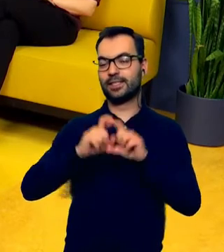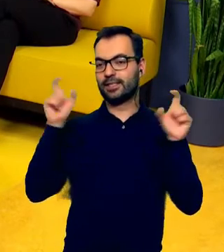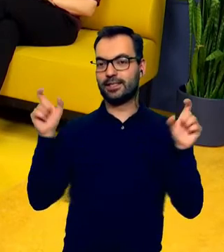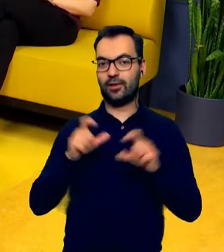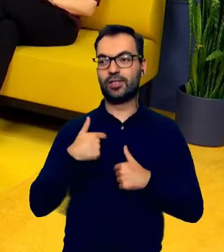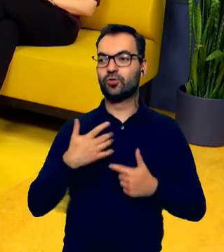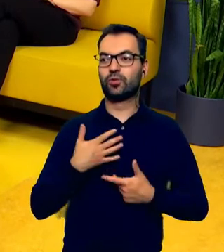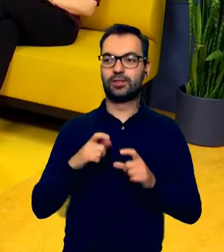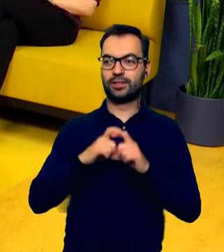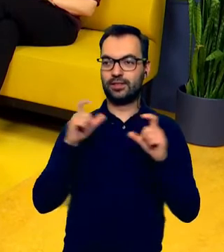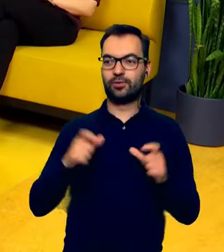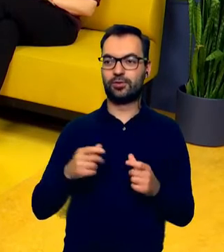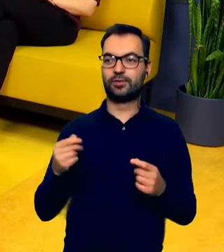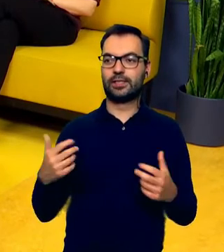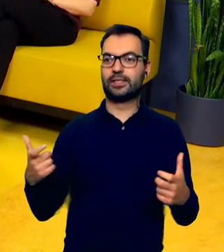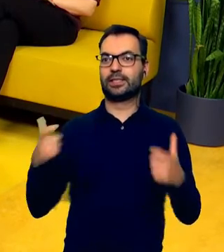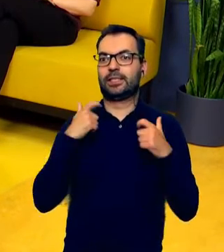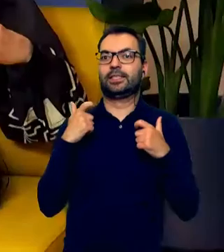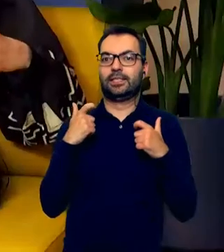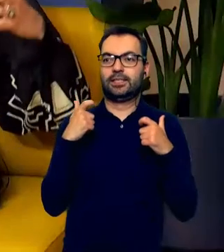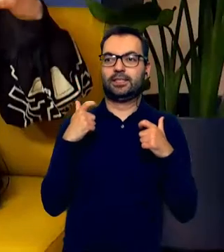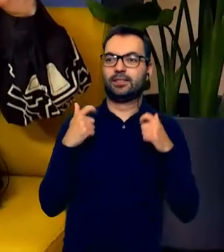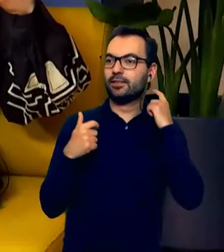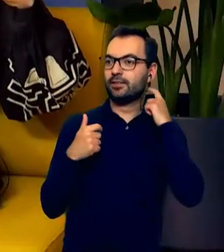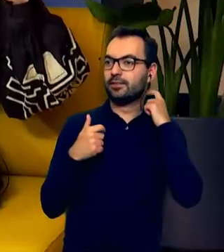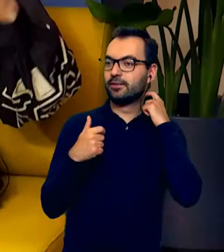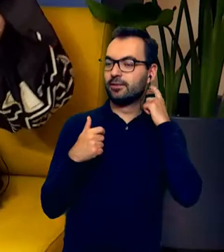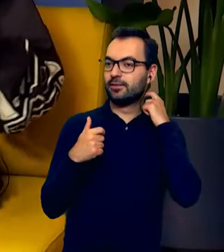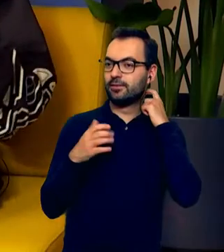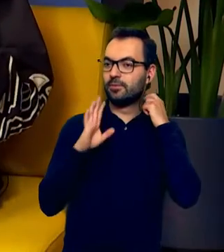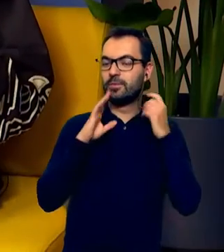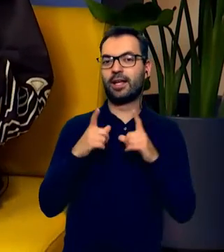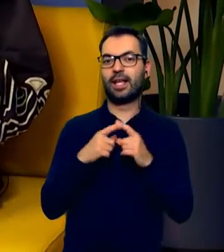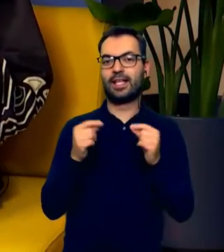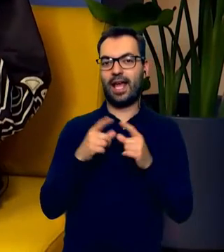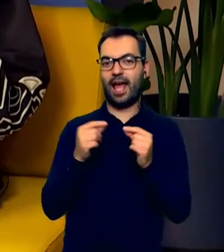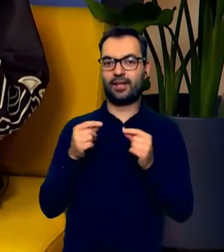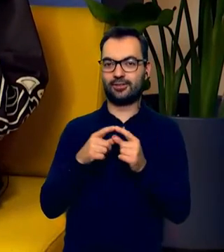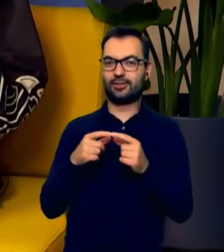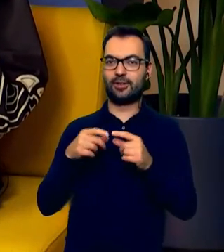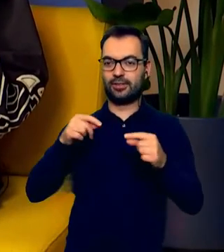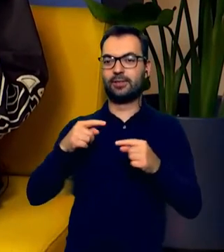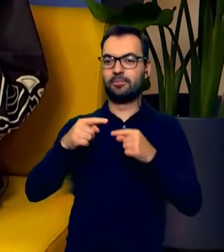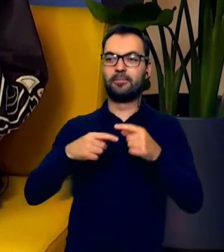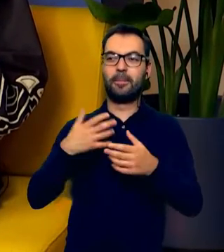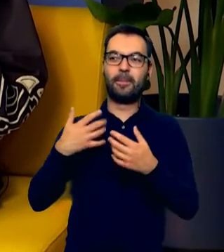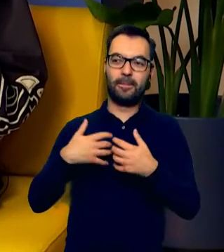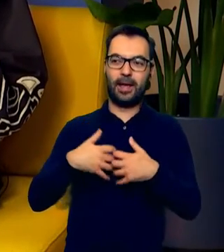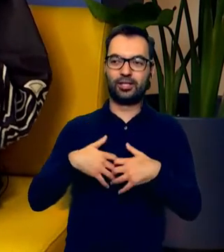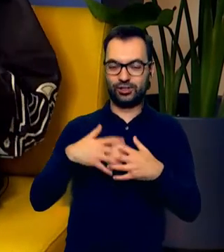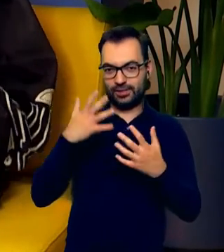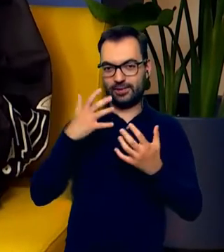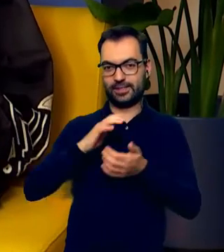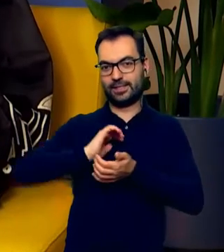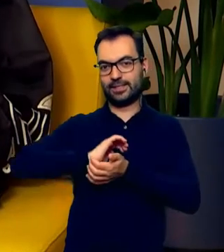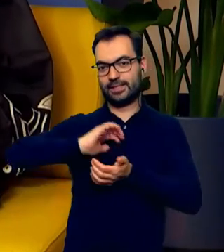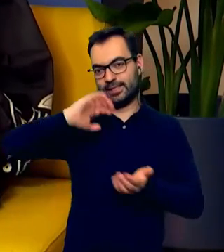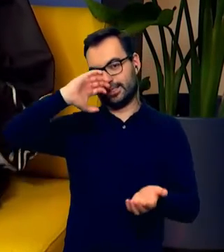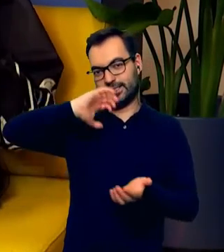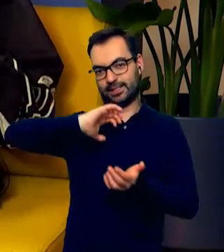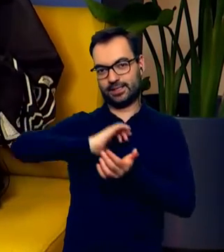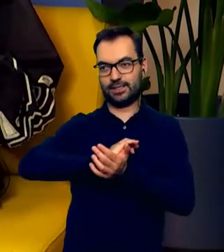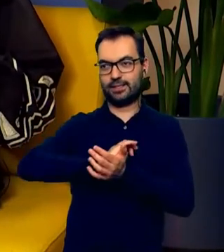czas, ja się czuję cały czas pod presją, jak takie jajko położone na maszynie, która idzie tak coraz niżej i